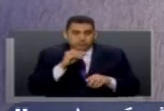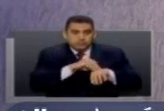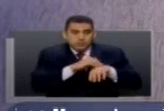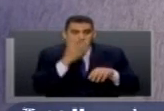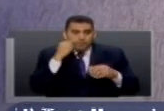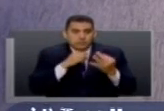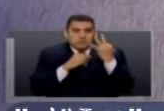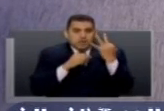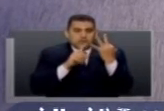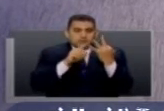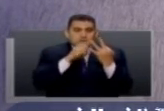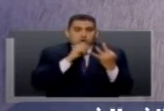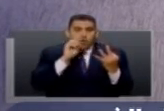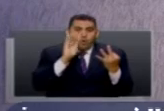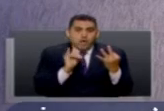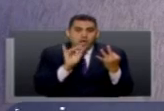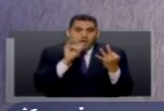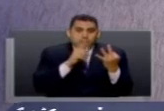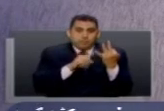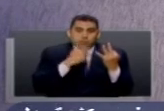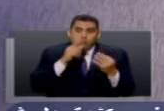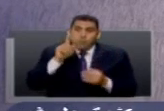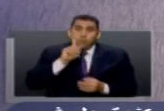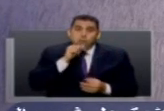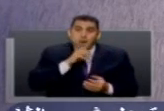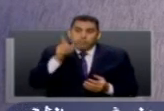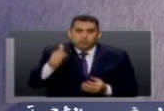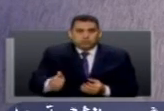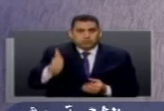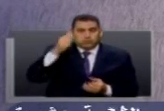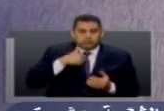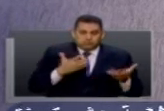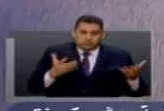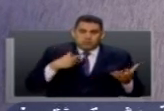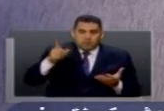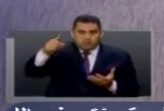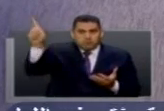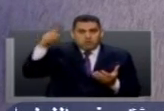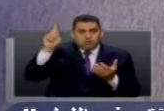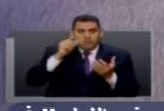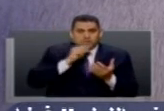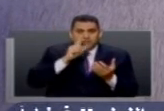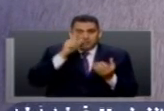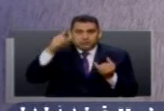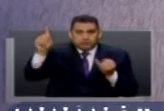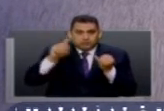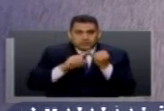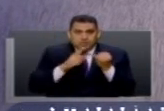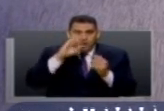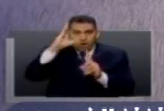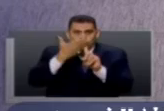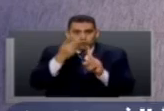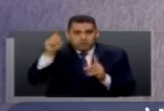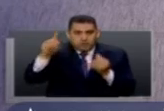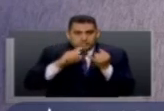قريضه قال لهم اتضح لنا ان محمد هذا على حق فلا نغال انفسنا من وقت الى اخر يظهر لنا انه رسول الله